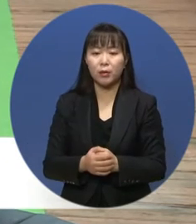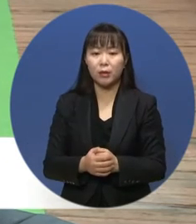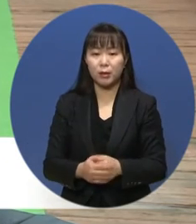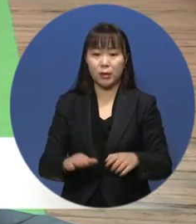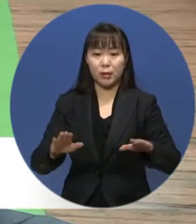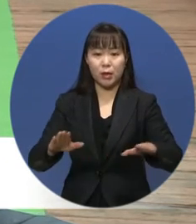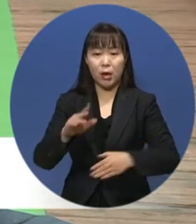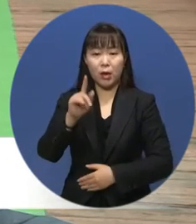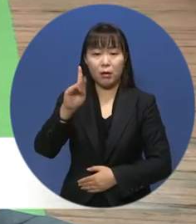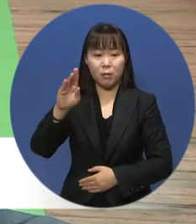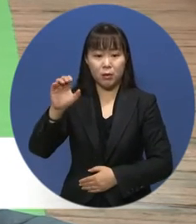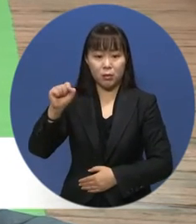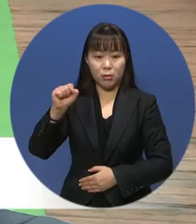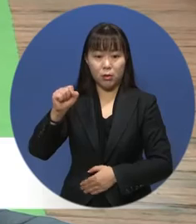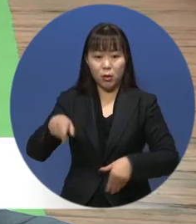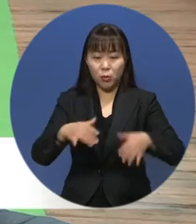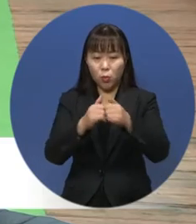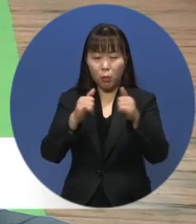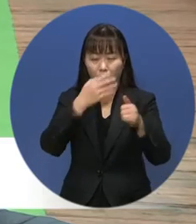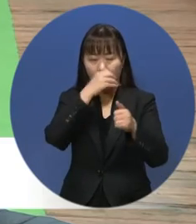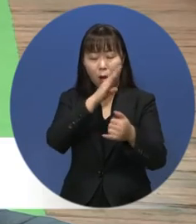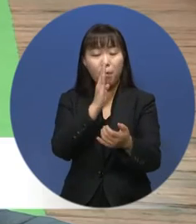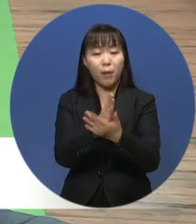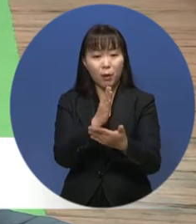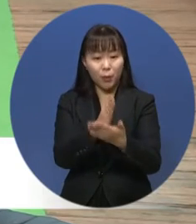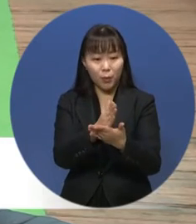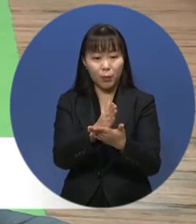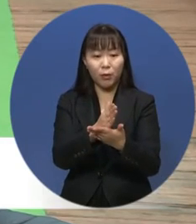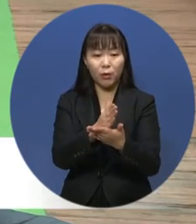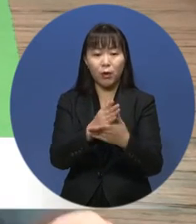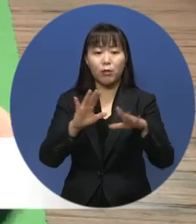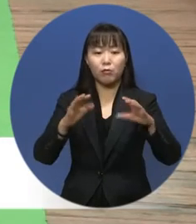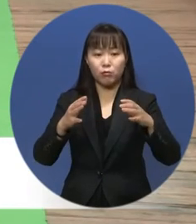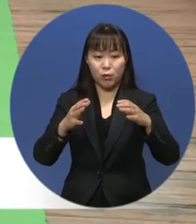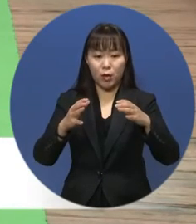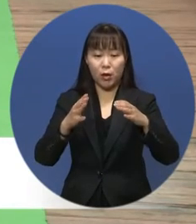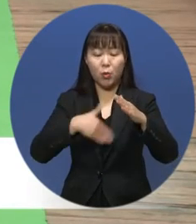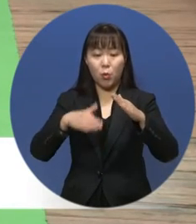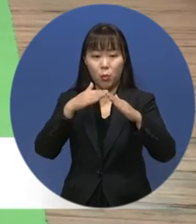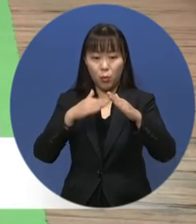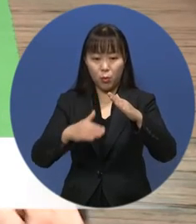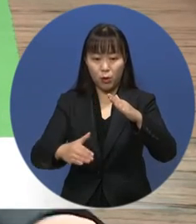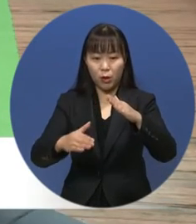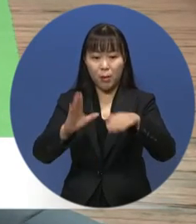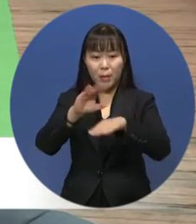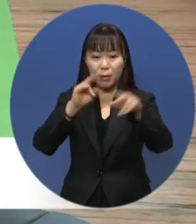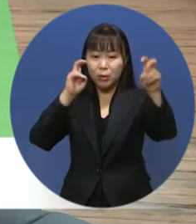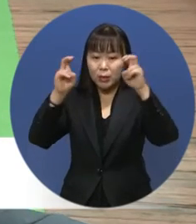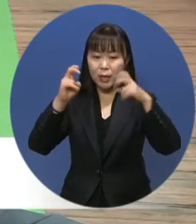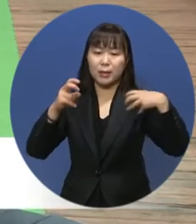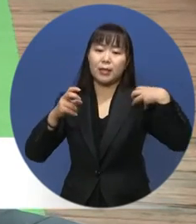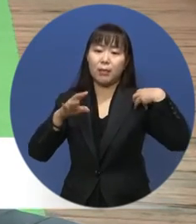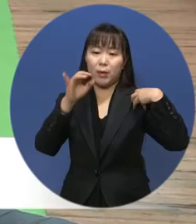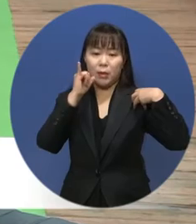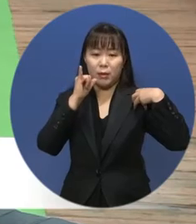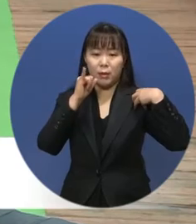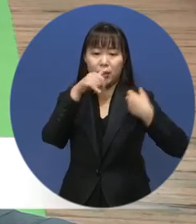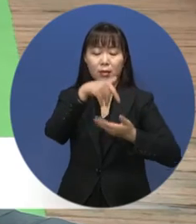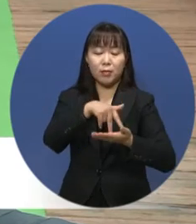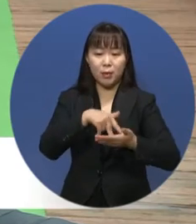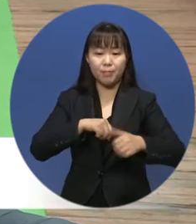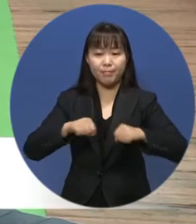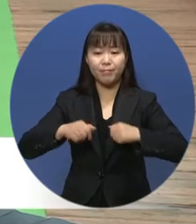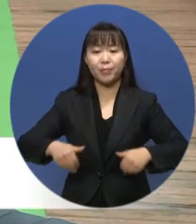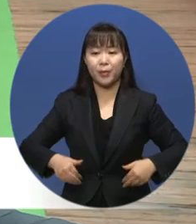이제 KBS는 도민을 무시하지 말고 국가 방송 공영방송사로서의 책임 있는 자세로 임해야